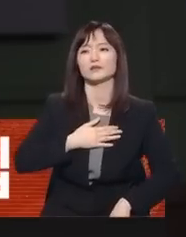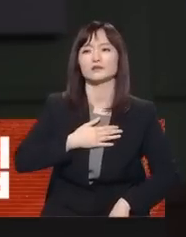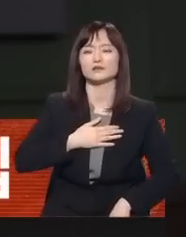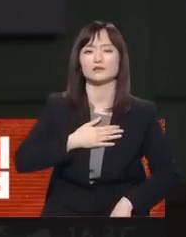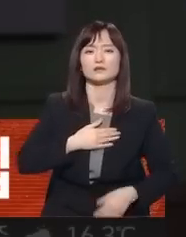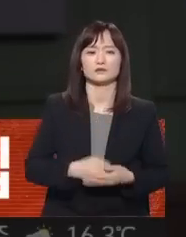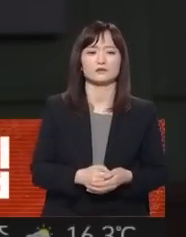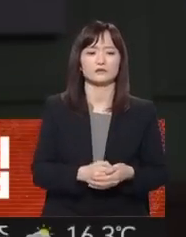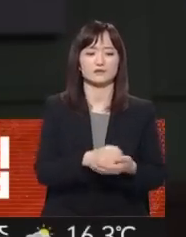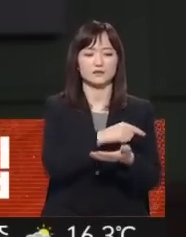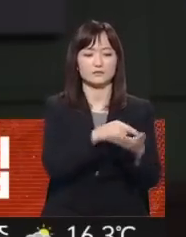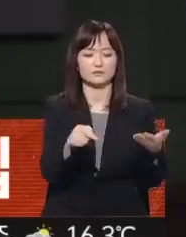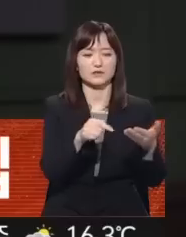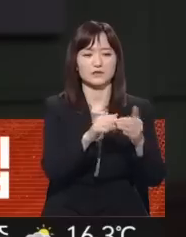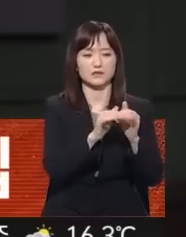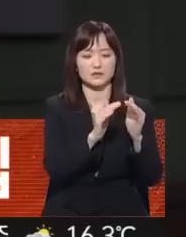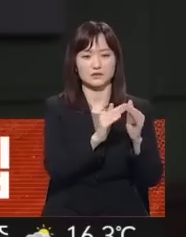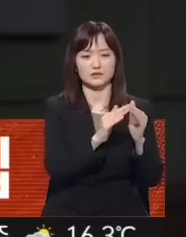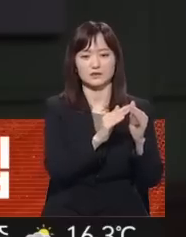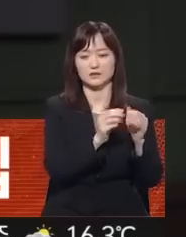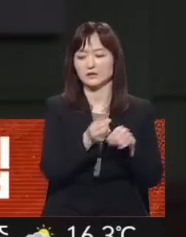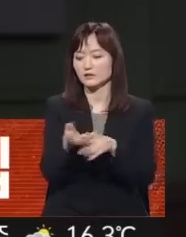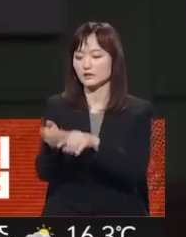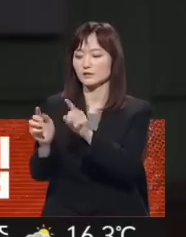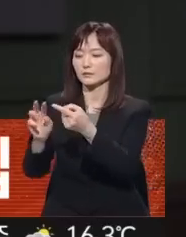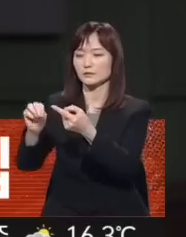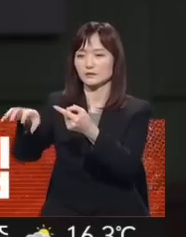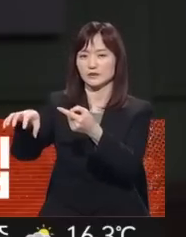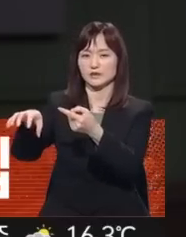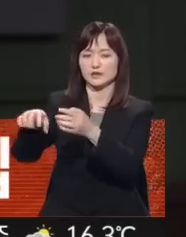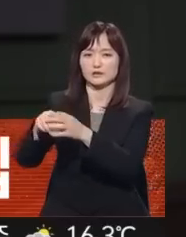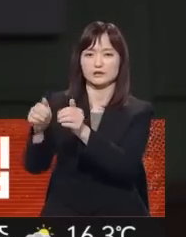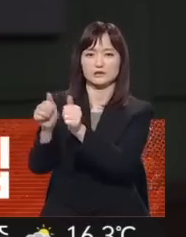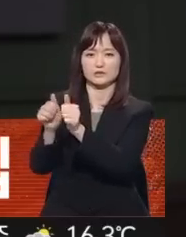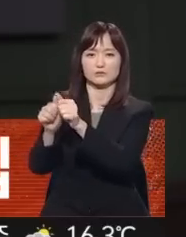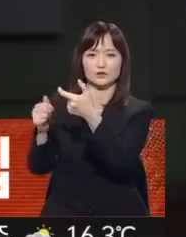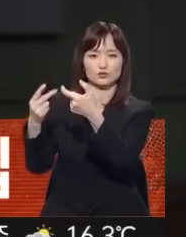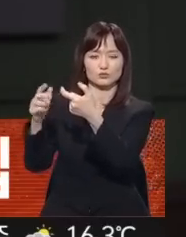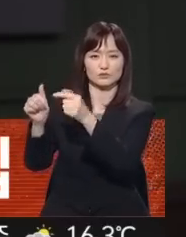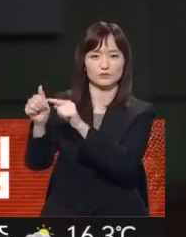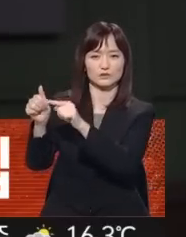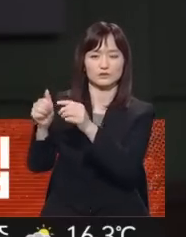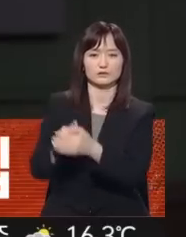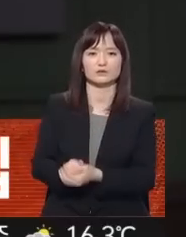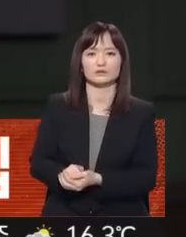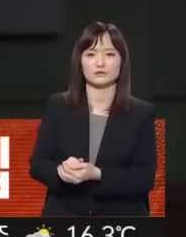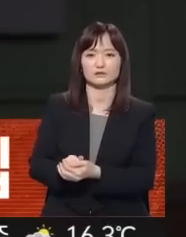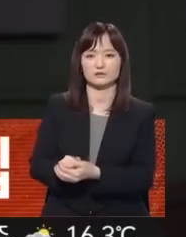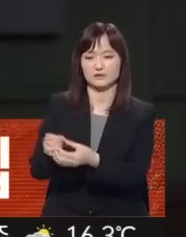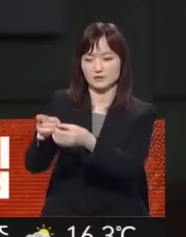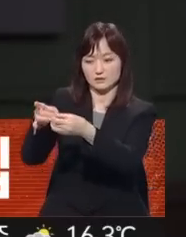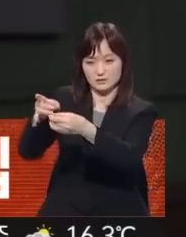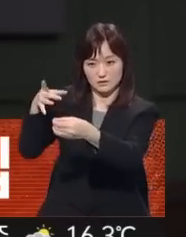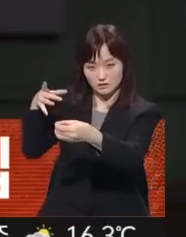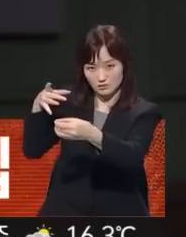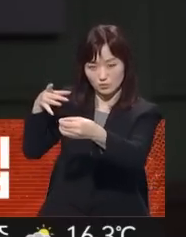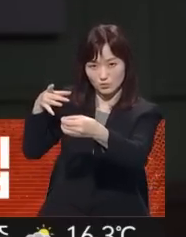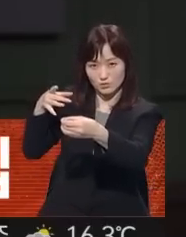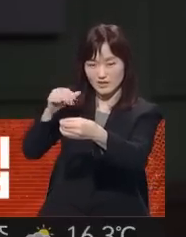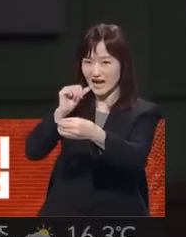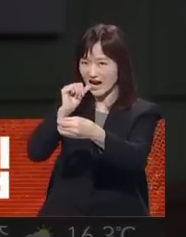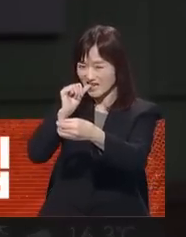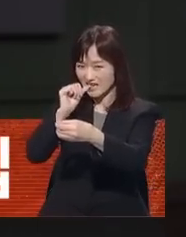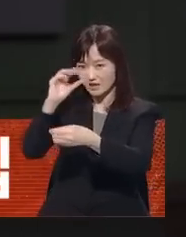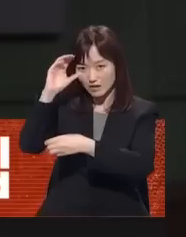100m 정도 떨어진 동해사는 60대 남성이었습니다 경찰은 남성의 집에서 새총과 쇠구슬 찾아냈고 여기에 더해서